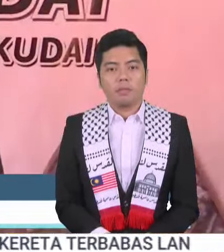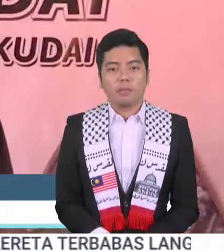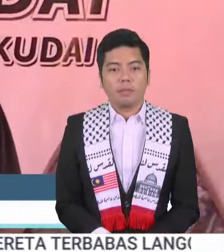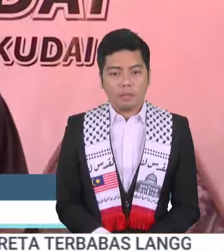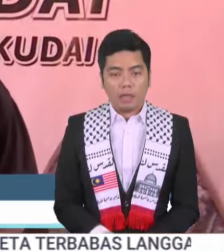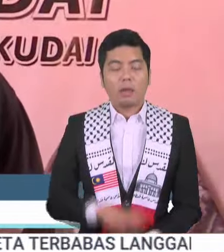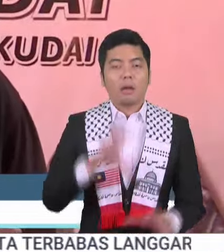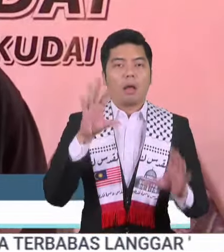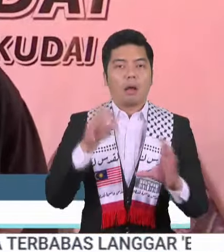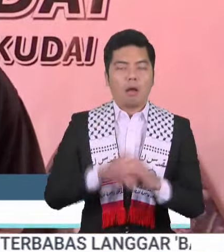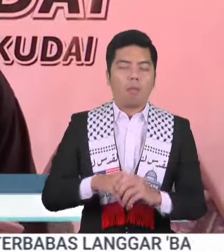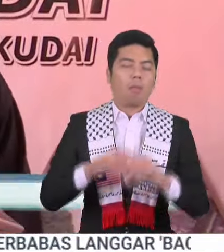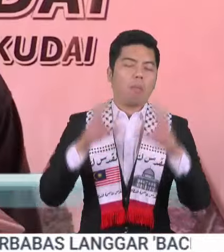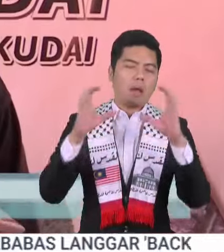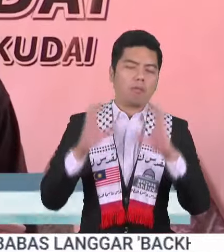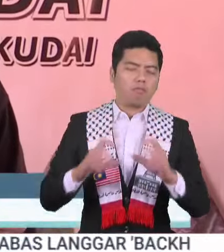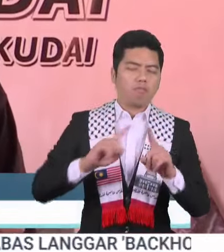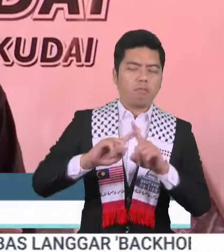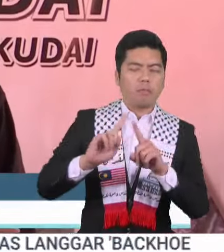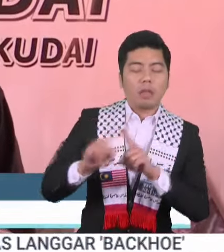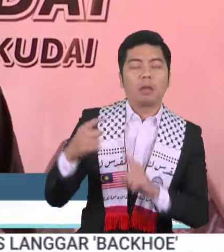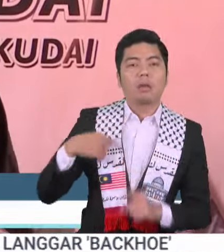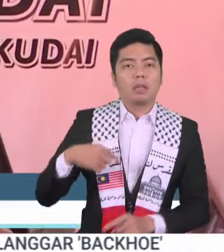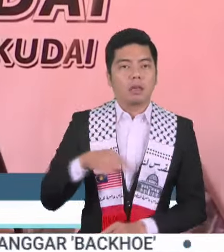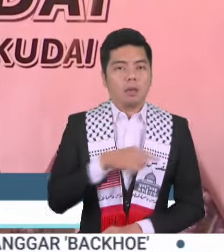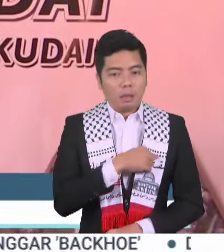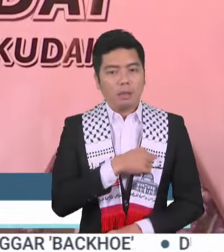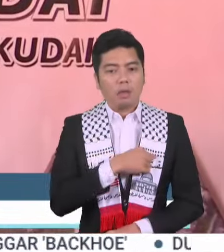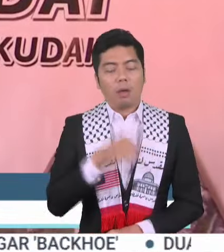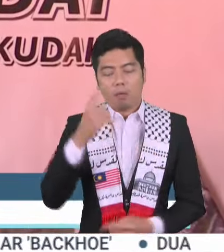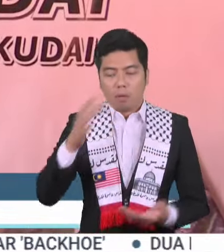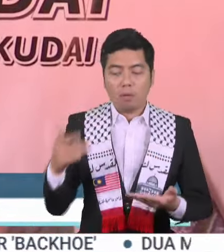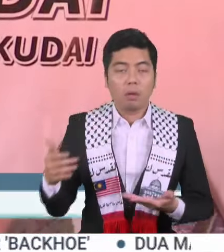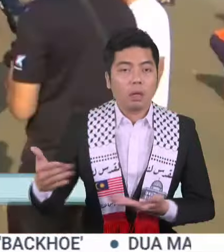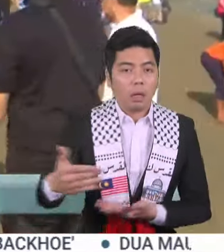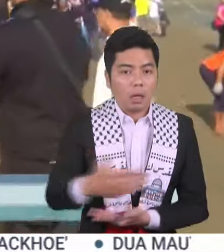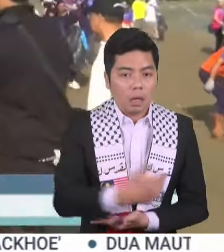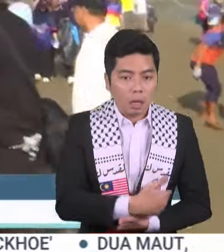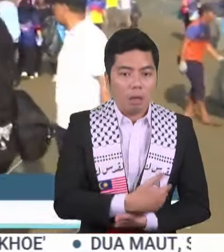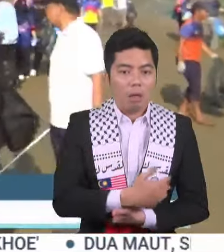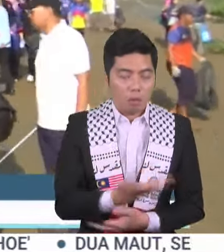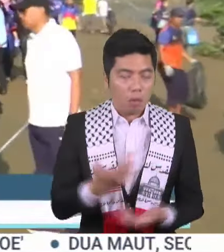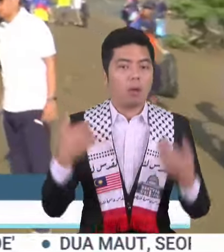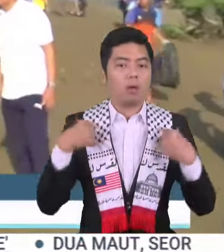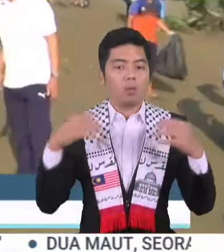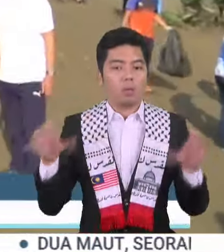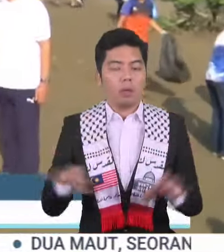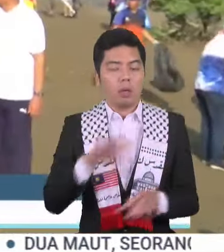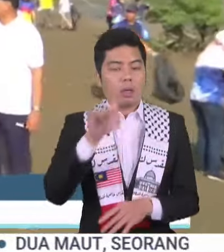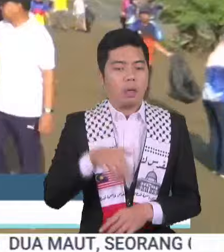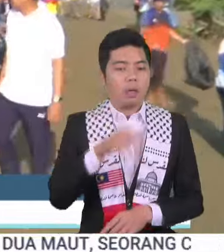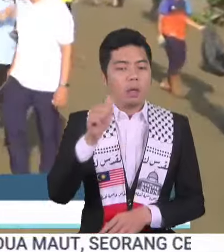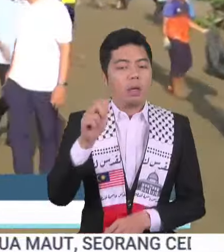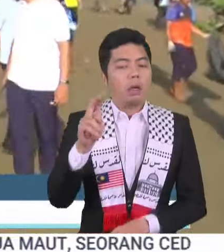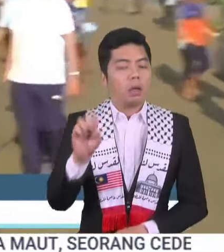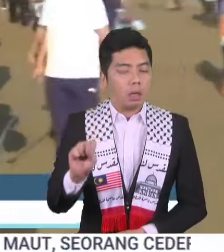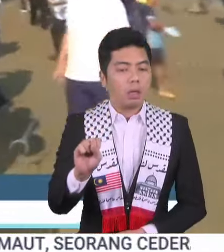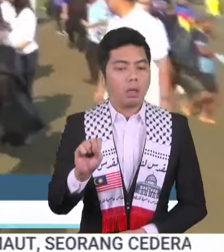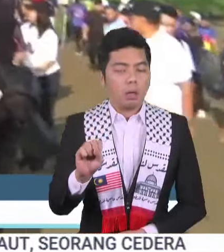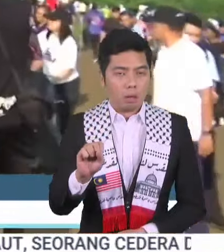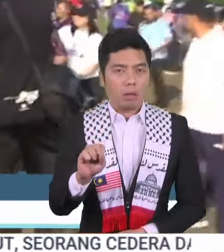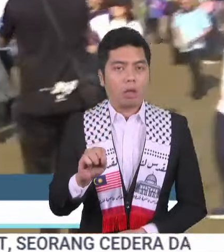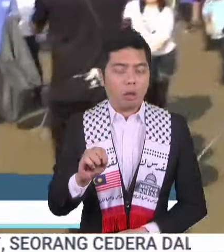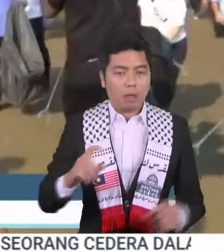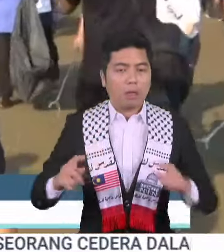Dan melalui pelbagai inisiatif, bukan saja kita pungut sampah, kita melalui JAS, kita apa orang kata ni